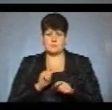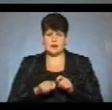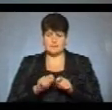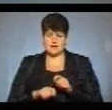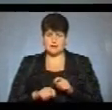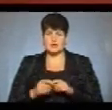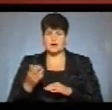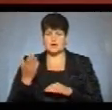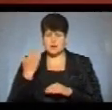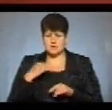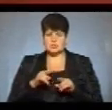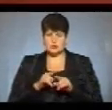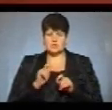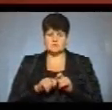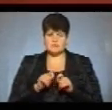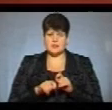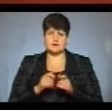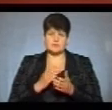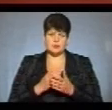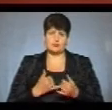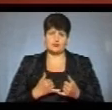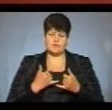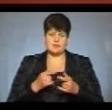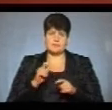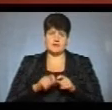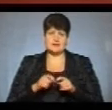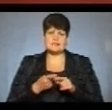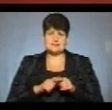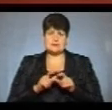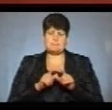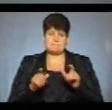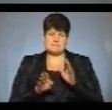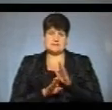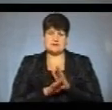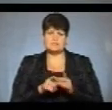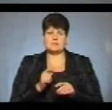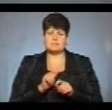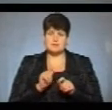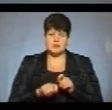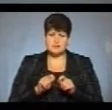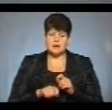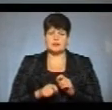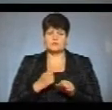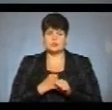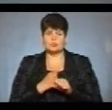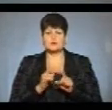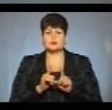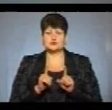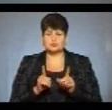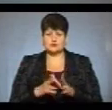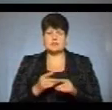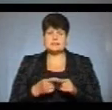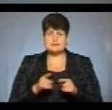також раніше мали такі повноваження виїжджати на такі підстанції? Вони виїжджали, вони перевіряли, вони робили теж нам заважання в опущення.